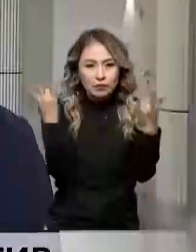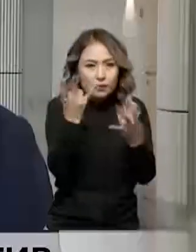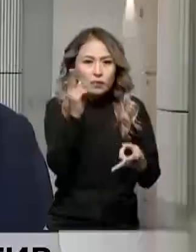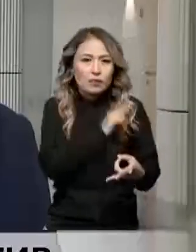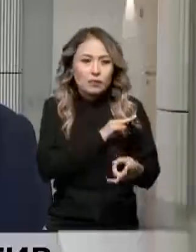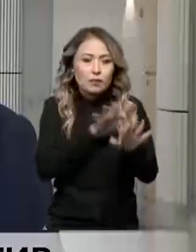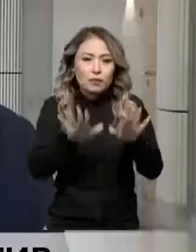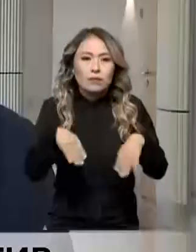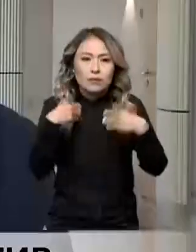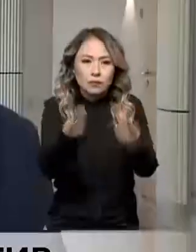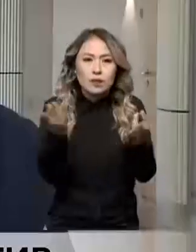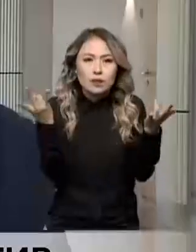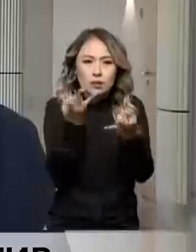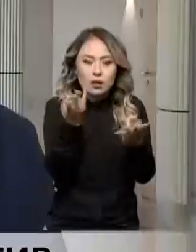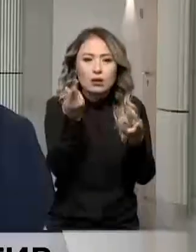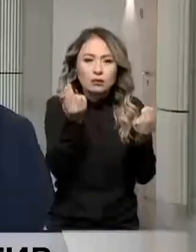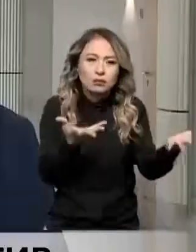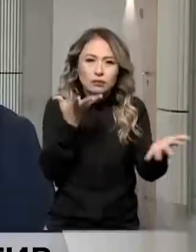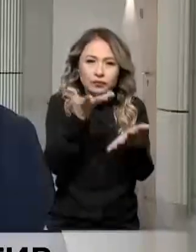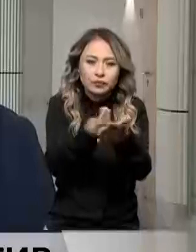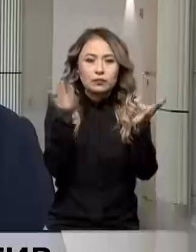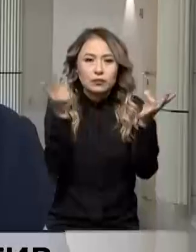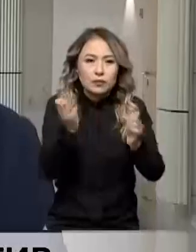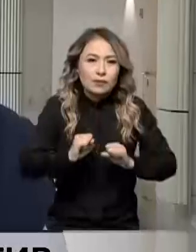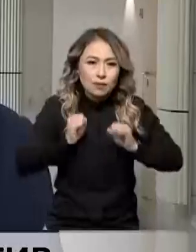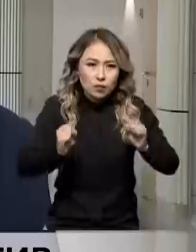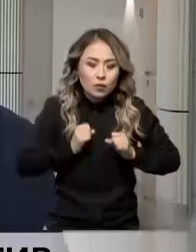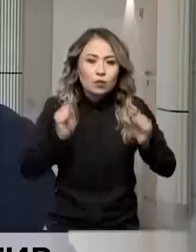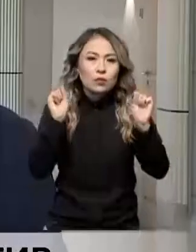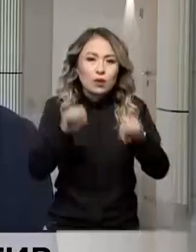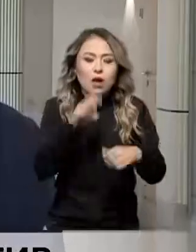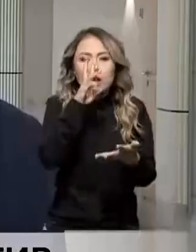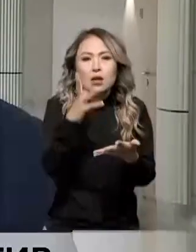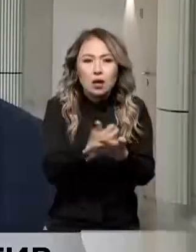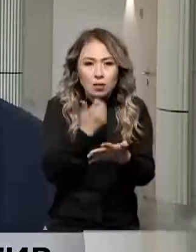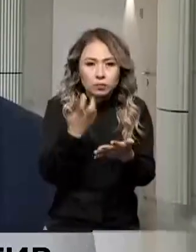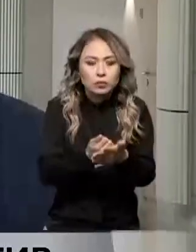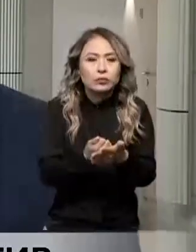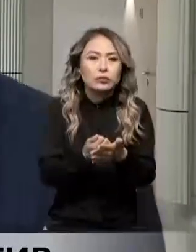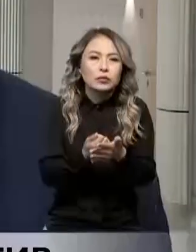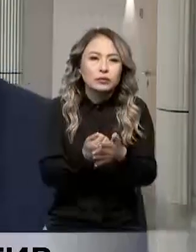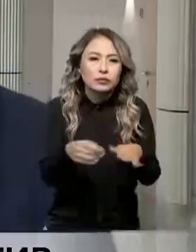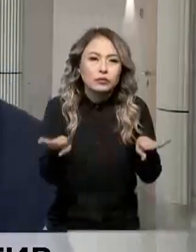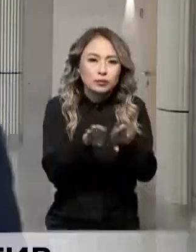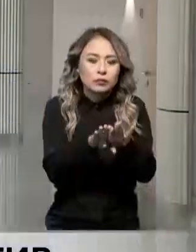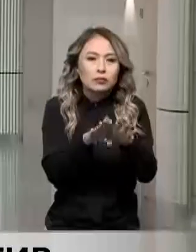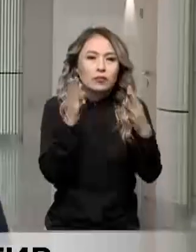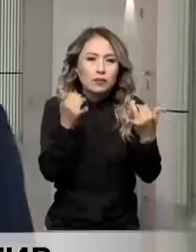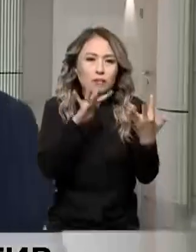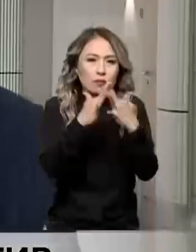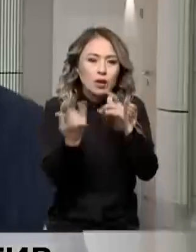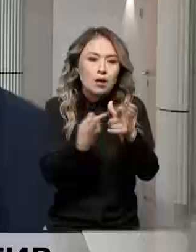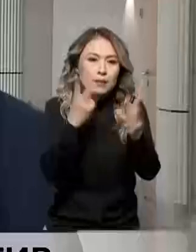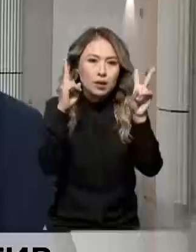орын беру керек. Ол жерде олардың қаржысын көтеруге мүмкіндік жасау керек, бір сөзді айтқан табыс көзін. Сонда жағдайларды қазір мына осы ауыл аманаты